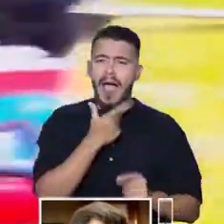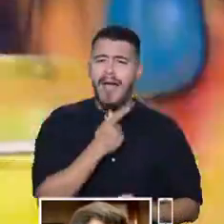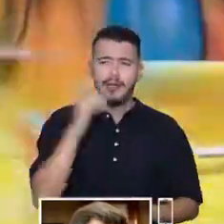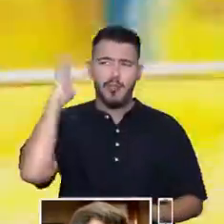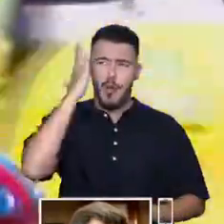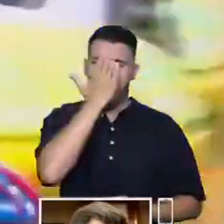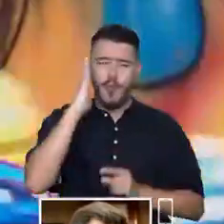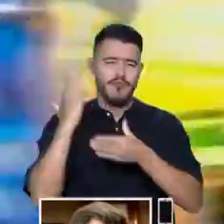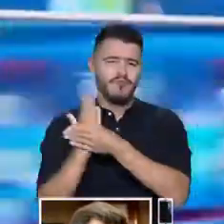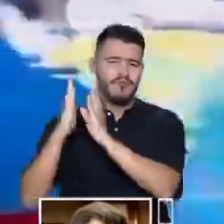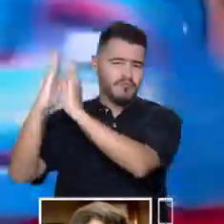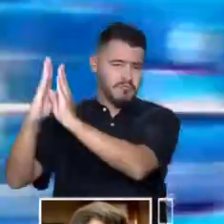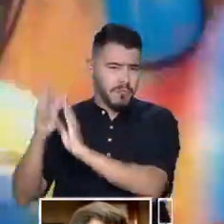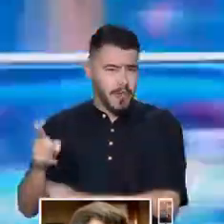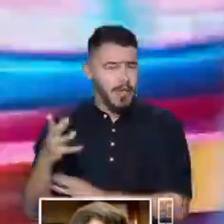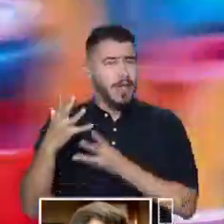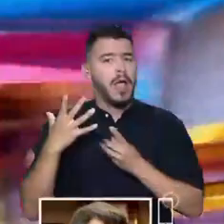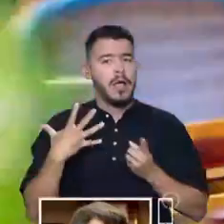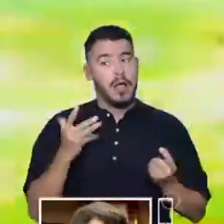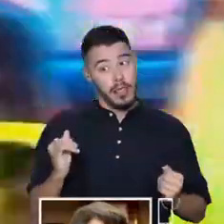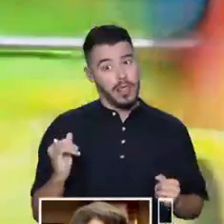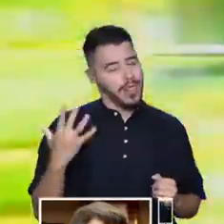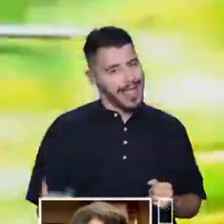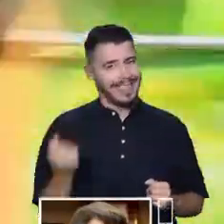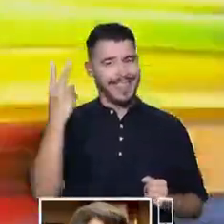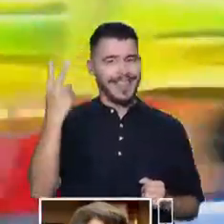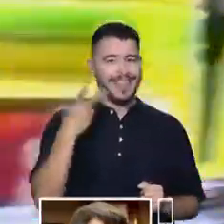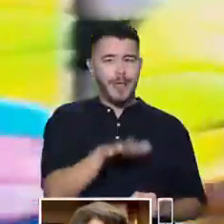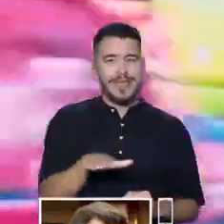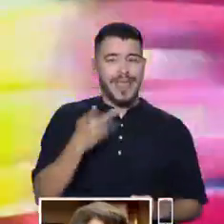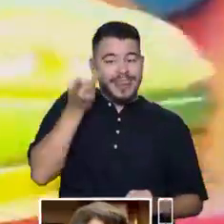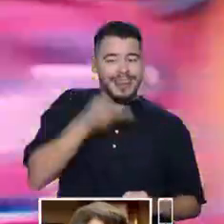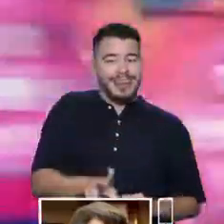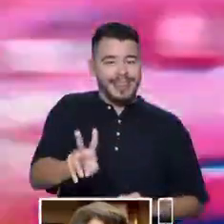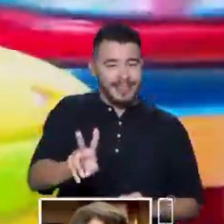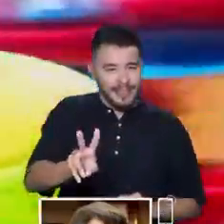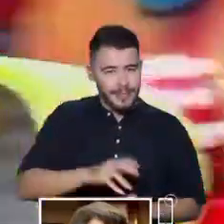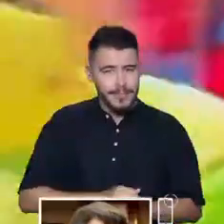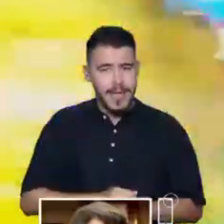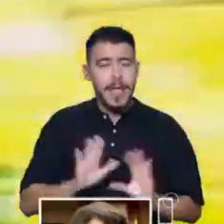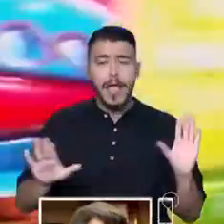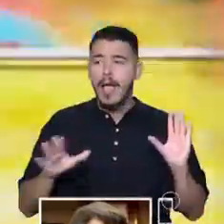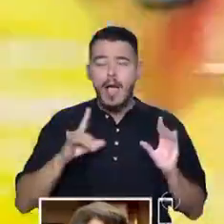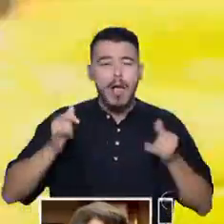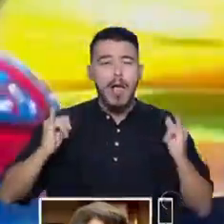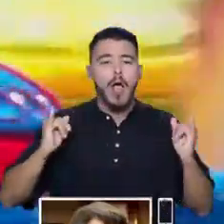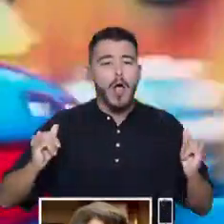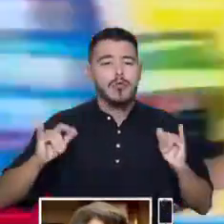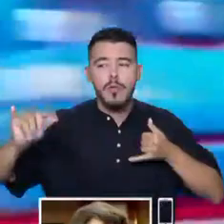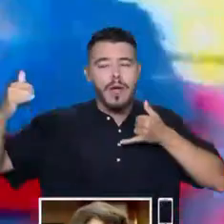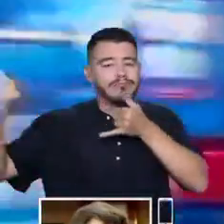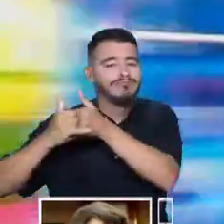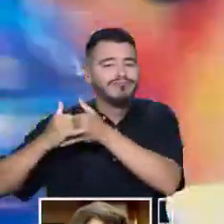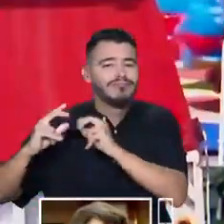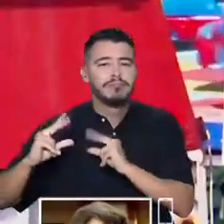17χρονων παιδιών. Άρχισε πολύ να κάνει παιδιά με την γυναίκα του και έχει δύο δίδυμα παιδιά. Με τον οποίο δεν έχω μιλήσει καθόλου, γιατί αυτή τη